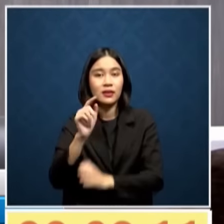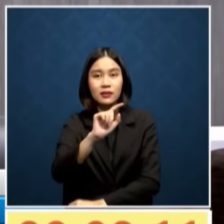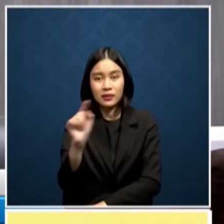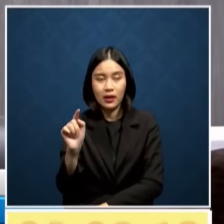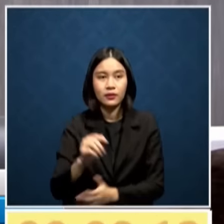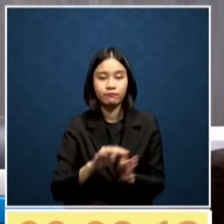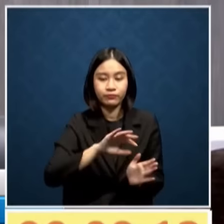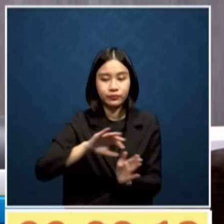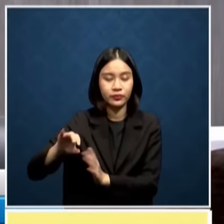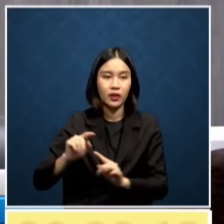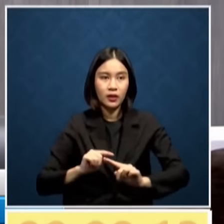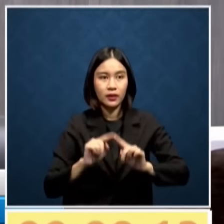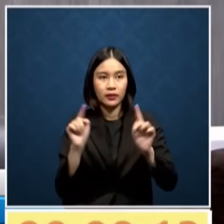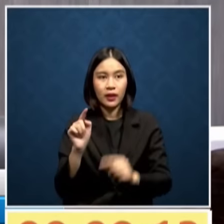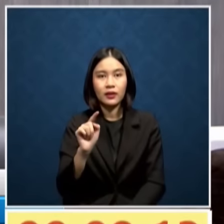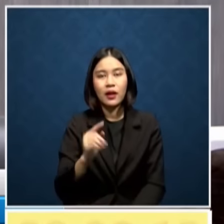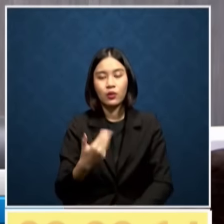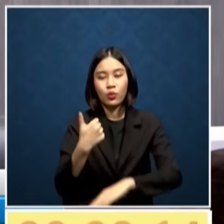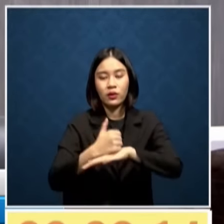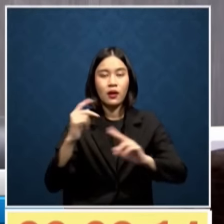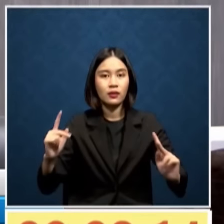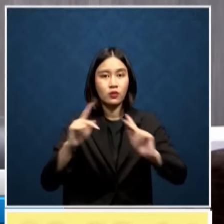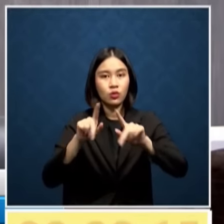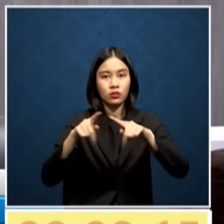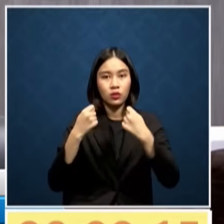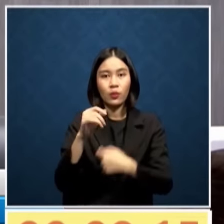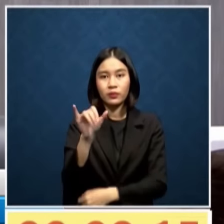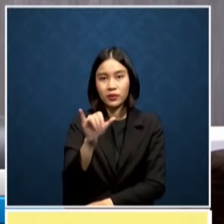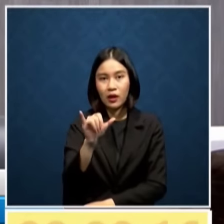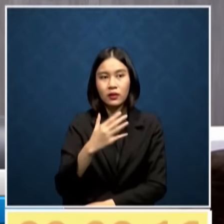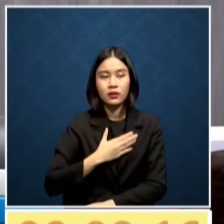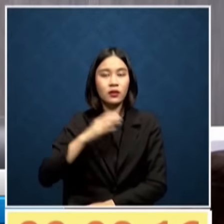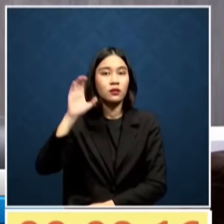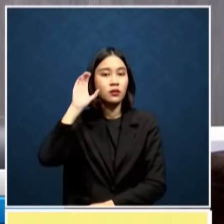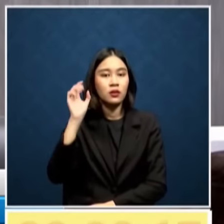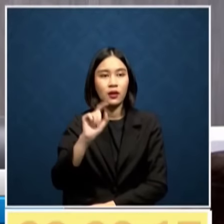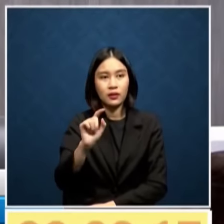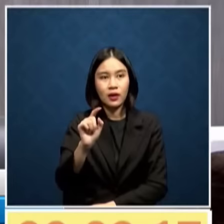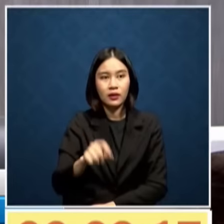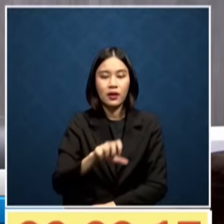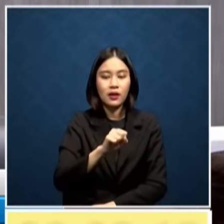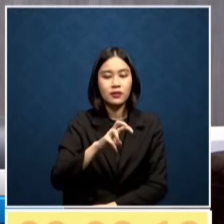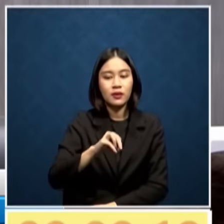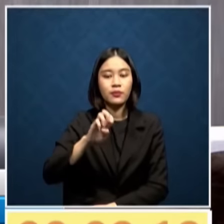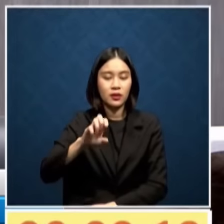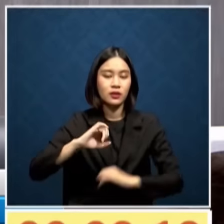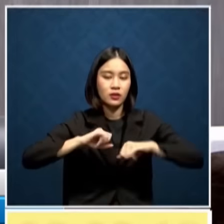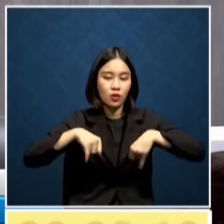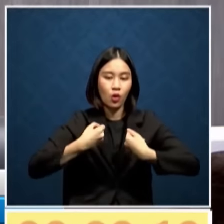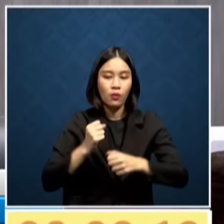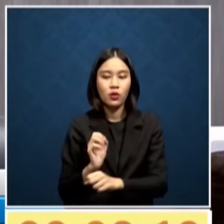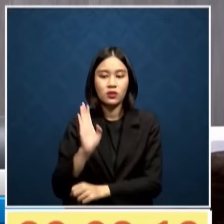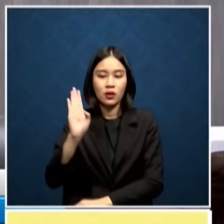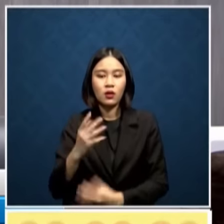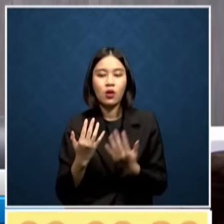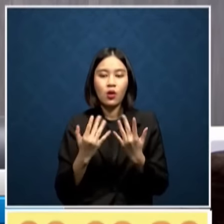งนะคะแต่สิ่งที่ท่านรัฐมนตรียังไม่ได้ตอบดิฉันเลยแล้วดิฉันเชื่อว่าSME ทั้งหลายรอฟังค